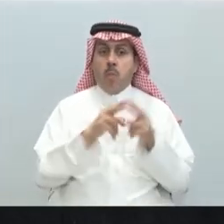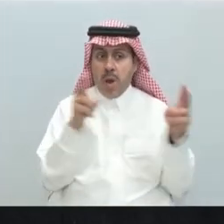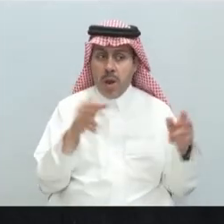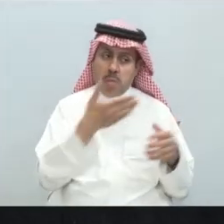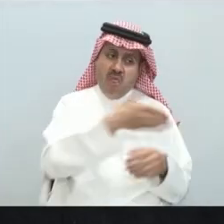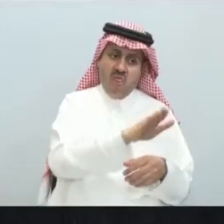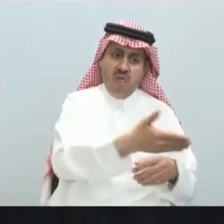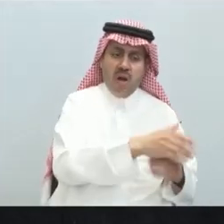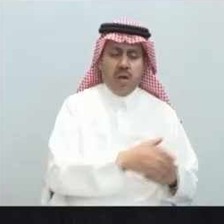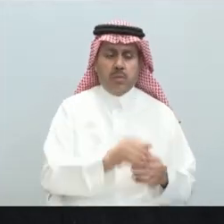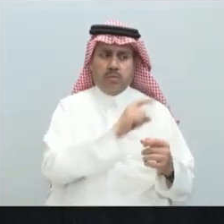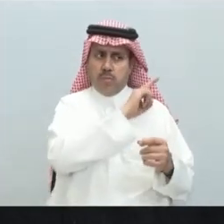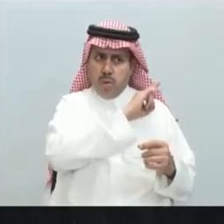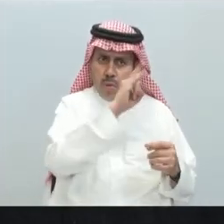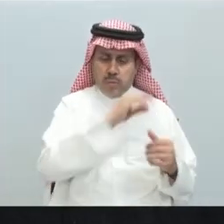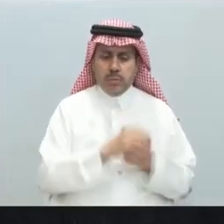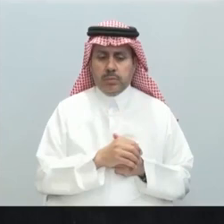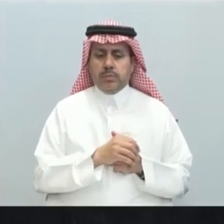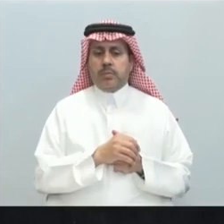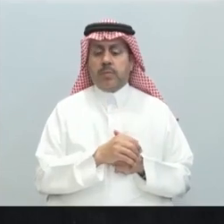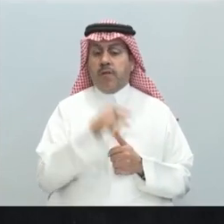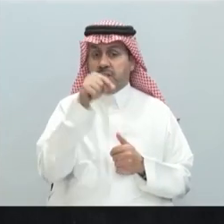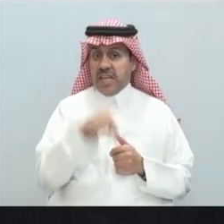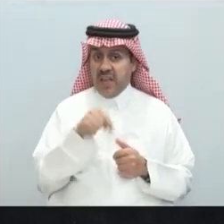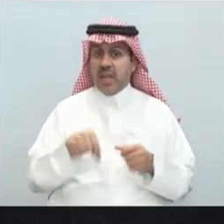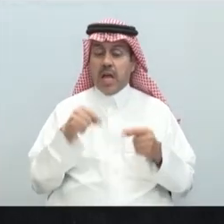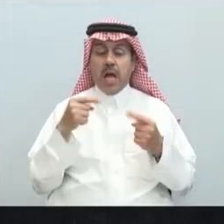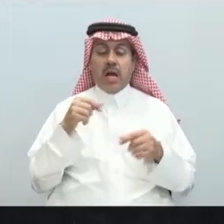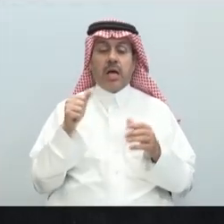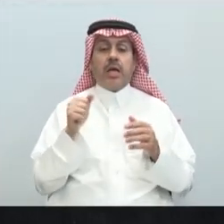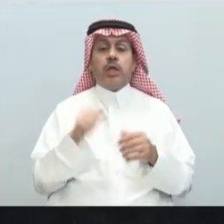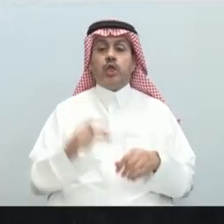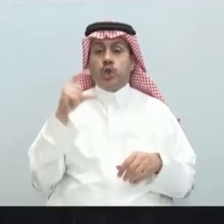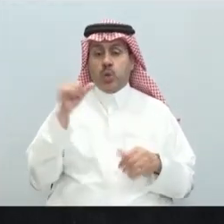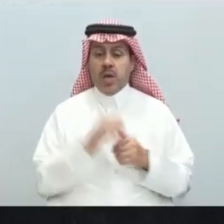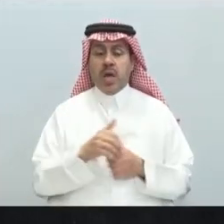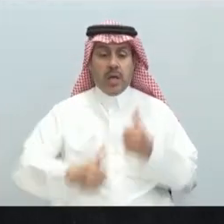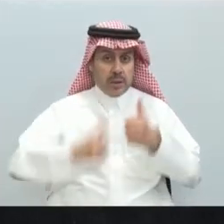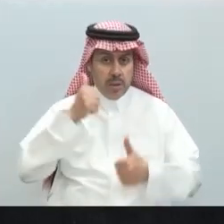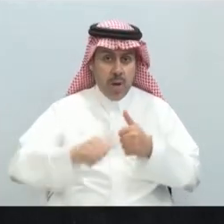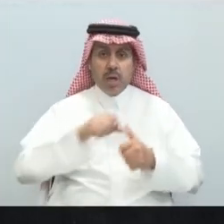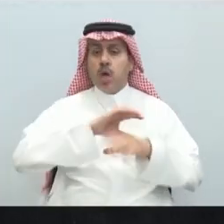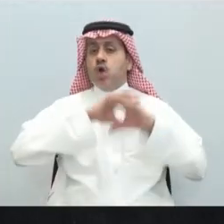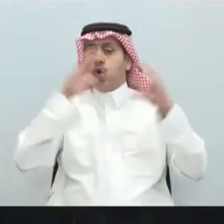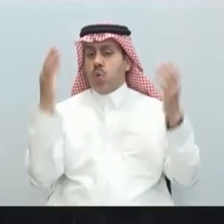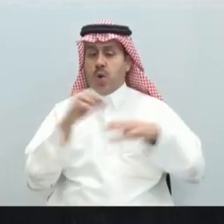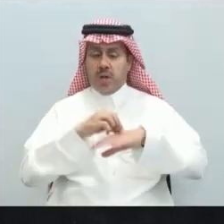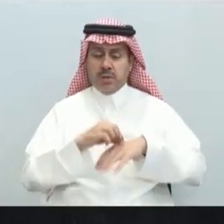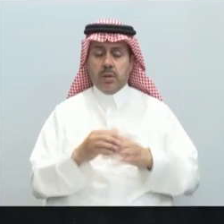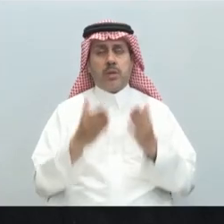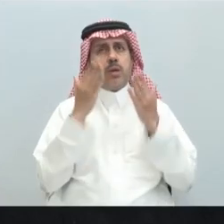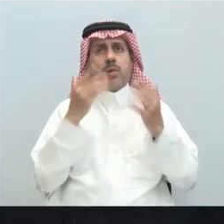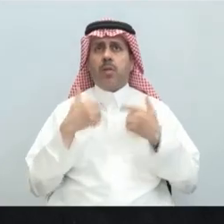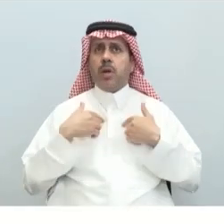حكمته جل وعلا ان جعل هذه الدار دار ابتلاء وامتحان اسال الله تعالى لنا ولكم جميعا التوفيق